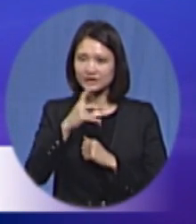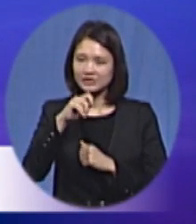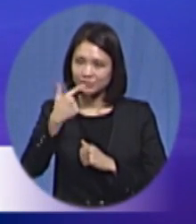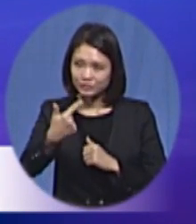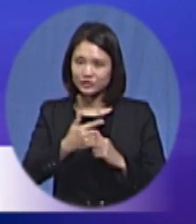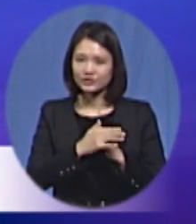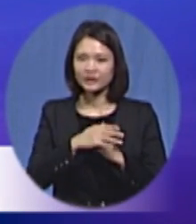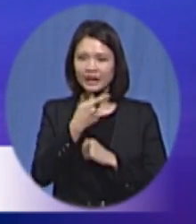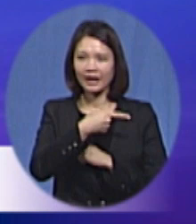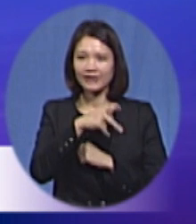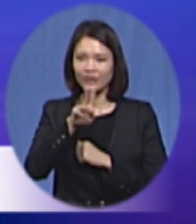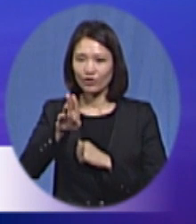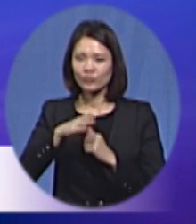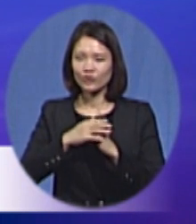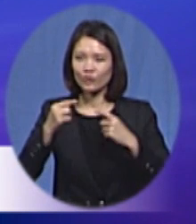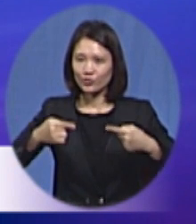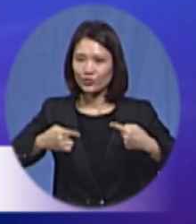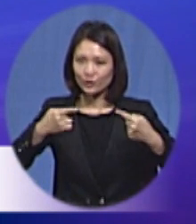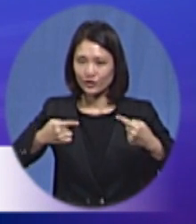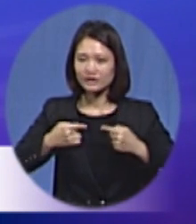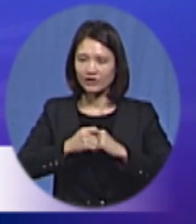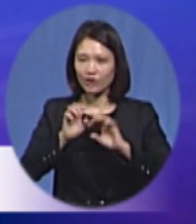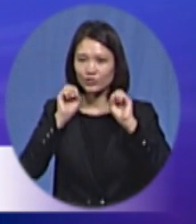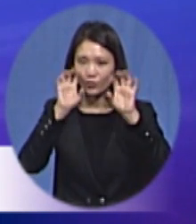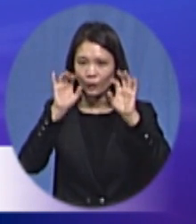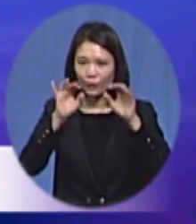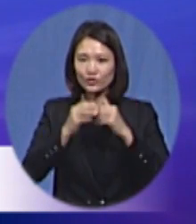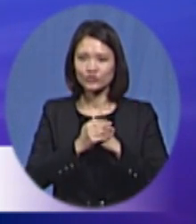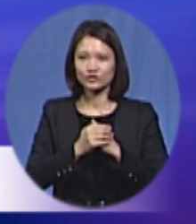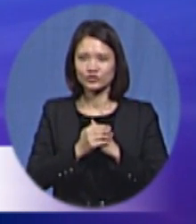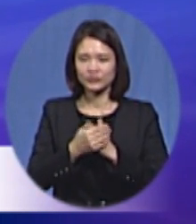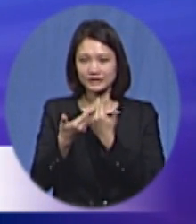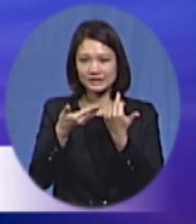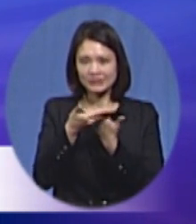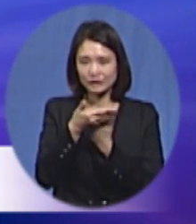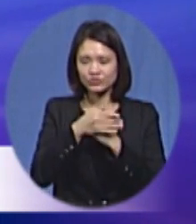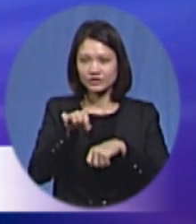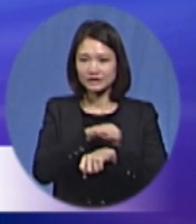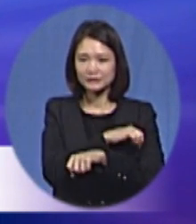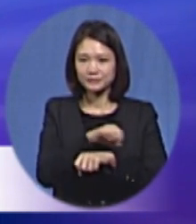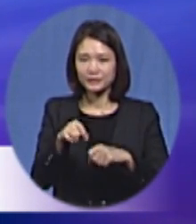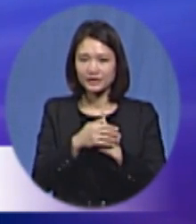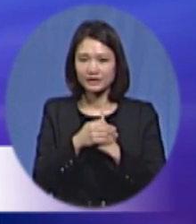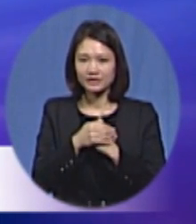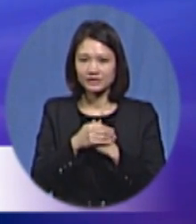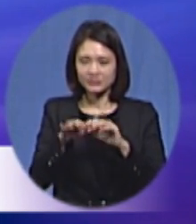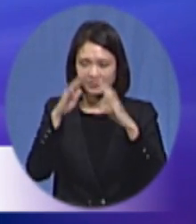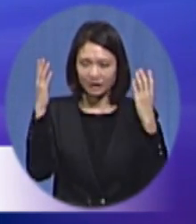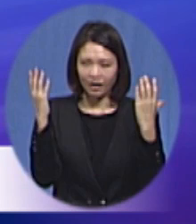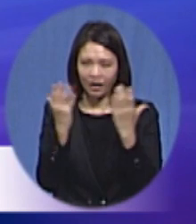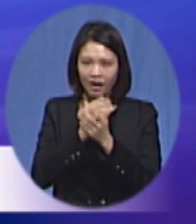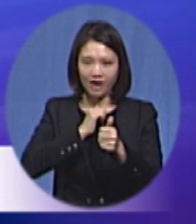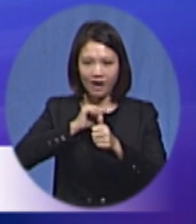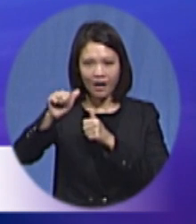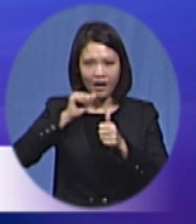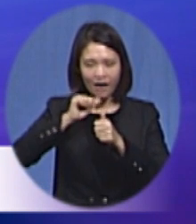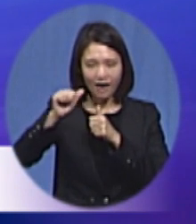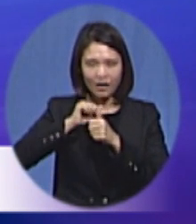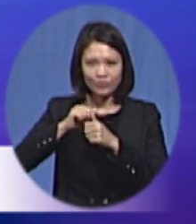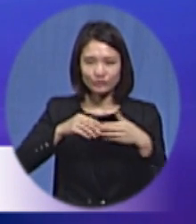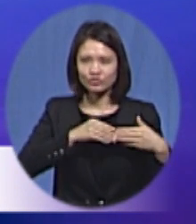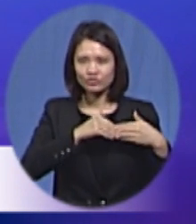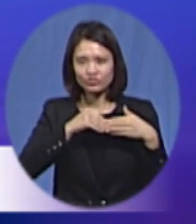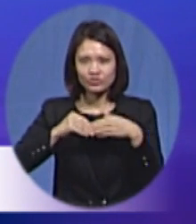2015-2016 KWBL 휠체어 농구리그에서 제주특별자치도 휠체어 농구단이 전승으로 독주를 이어가고